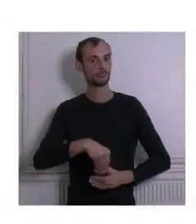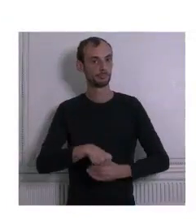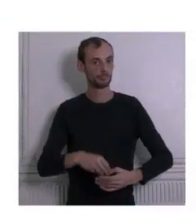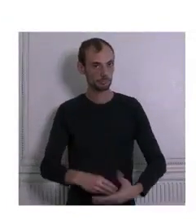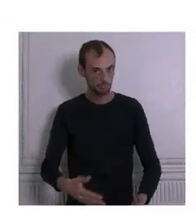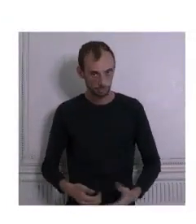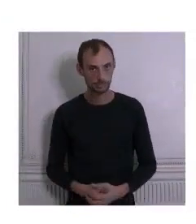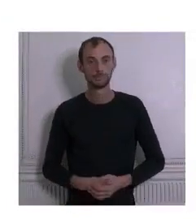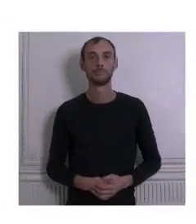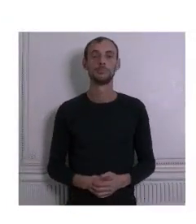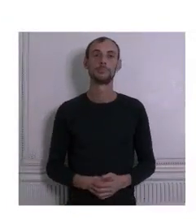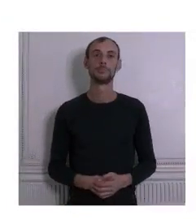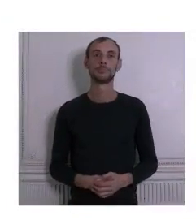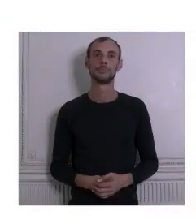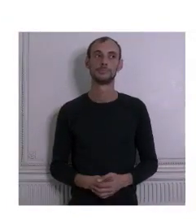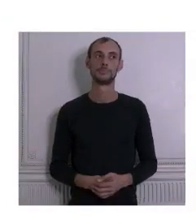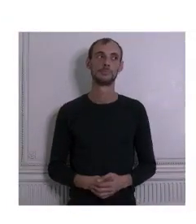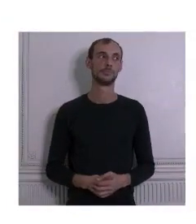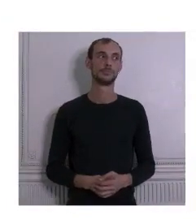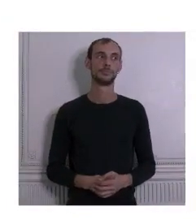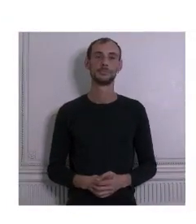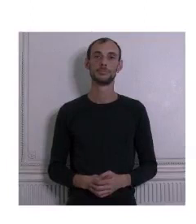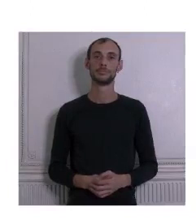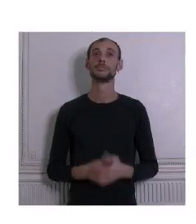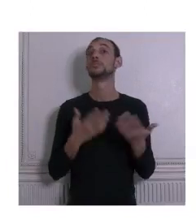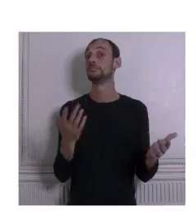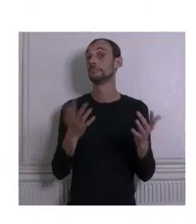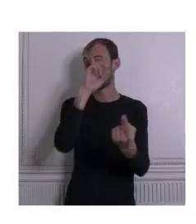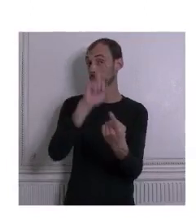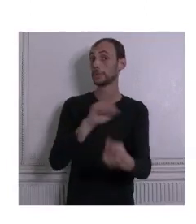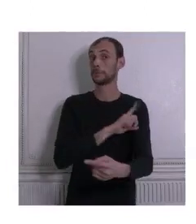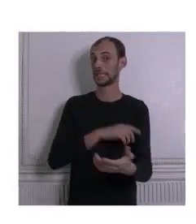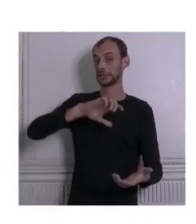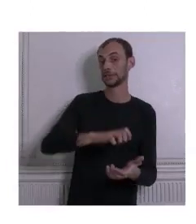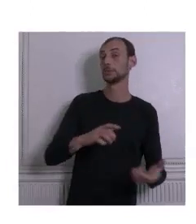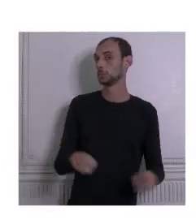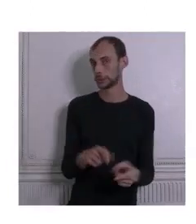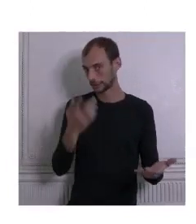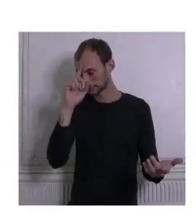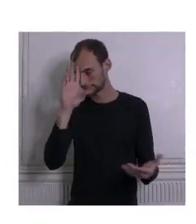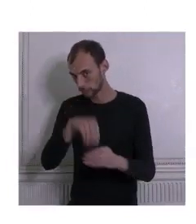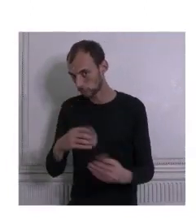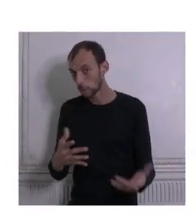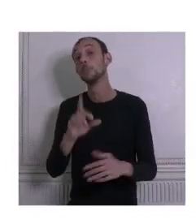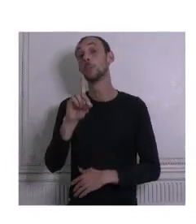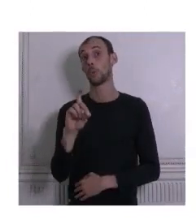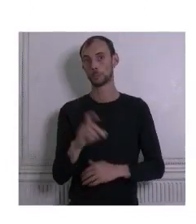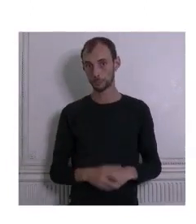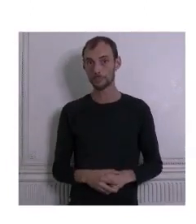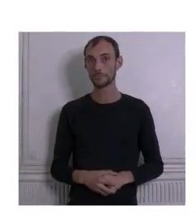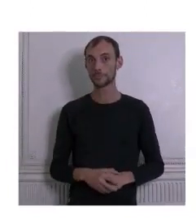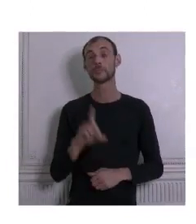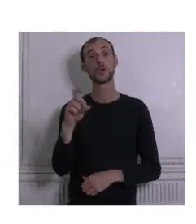cesser cet éclairage à partir de 22h. Désormais, certaines villes, j'ai vu la ville centre notamment qui est un peu plus tard, chacune des